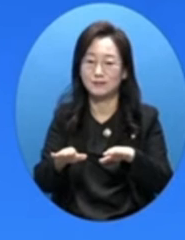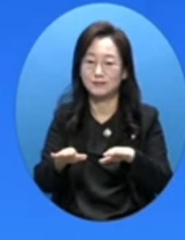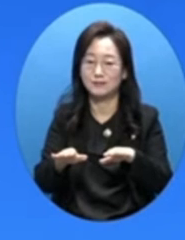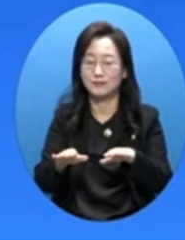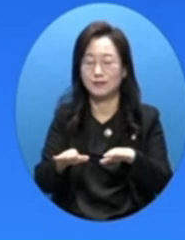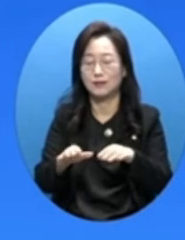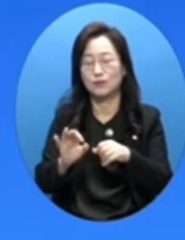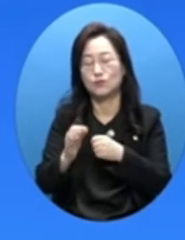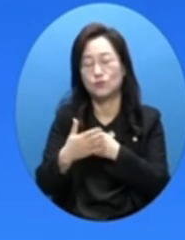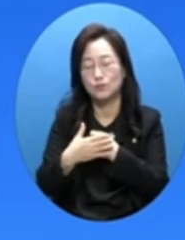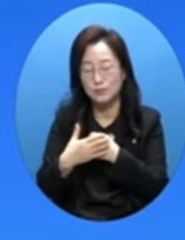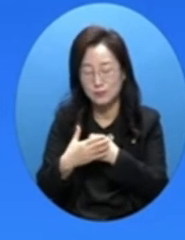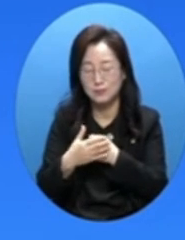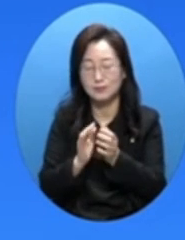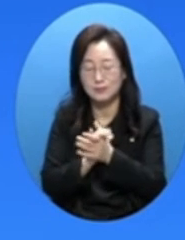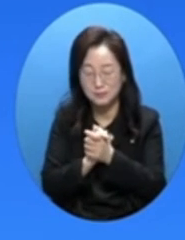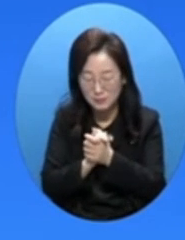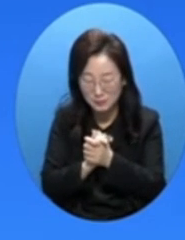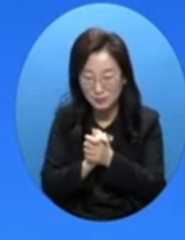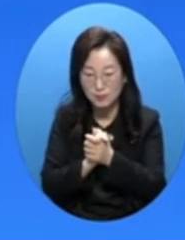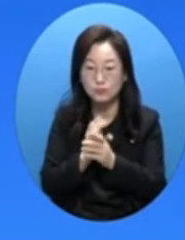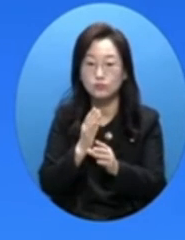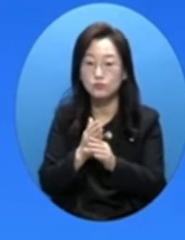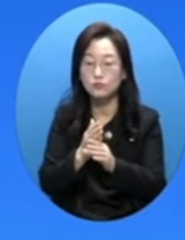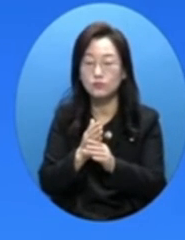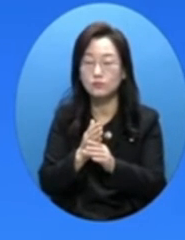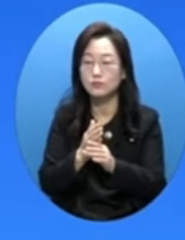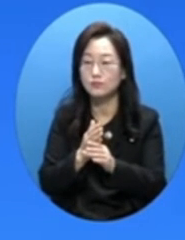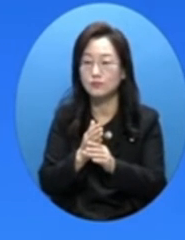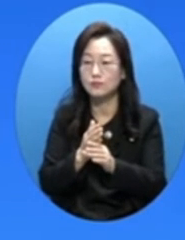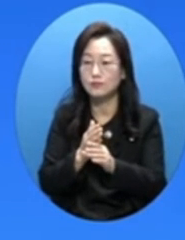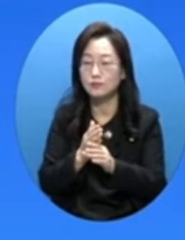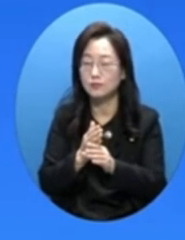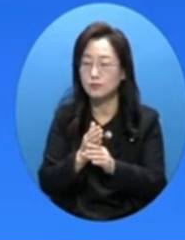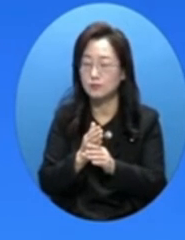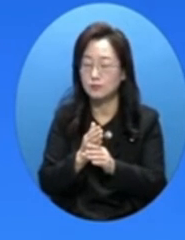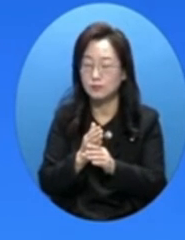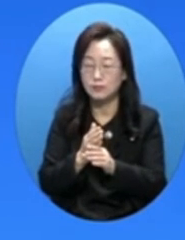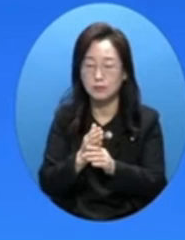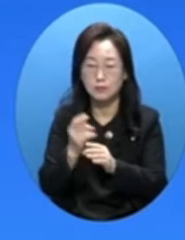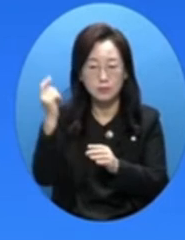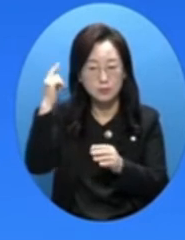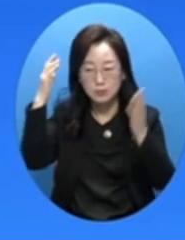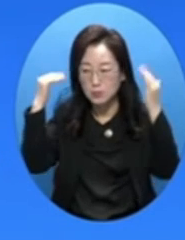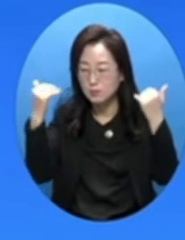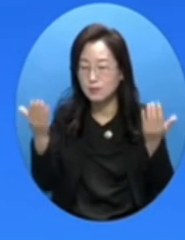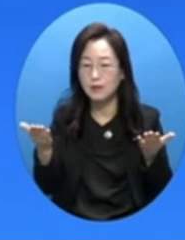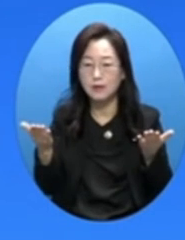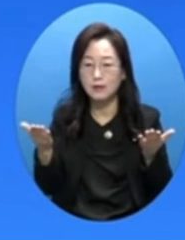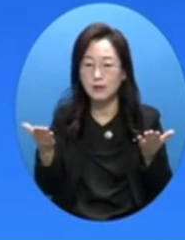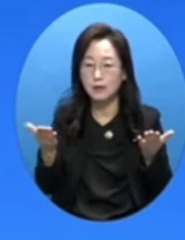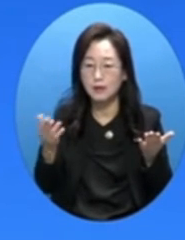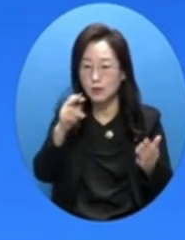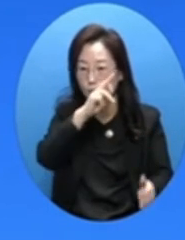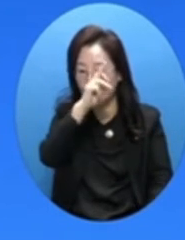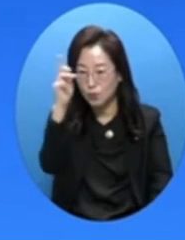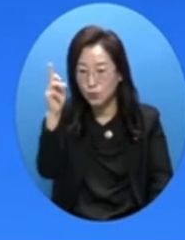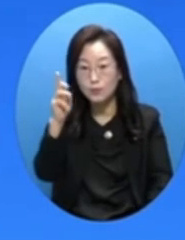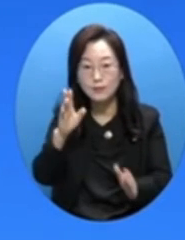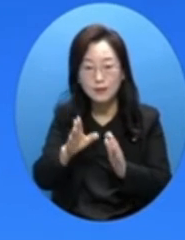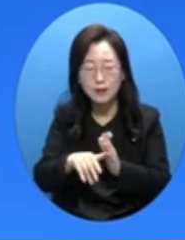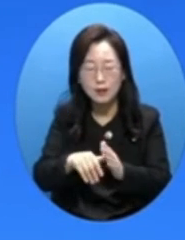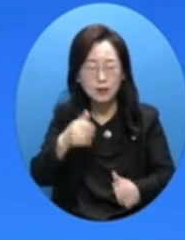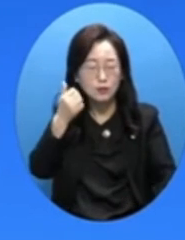공급해 주시기를 바랍니다. 기도하는데 뭐 아무런 소식도 없고, 오후가 되었는데